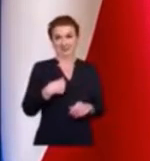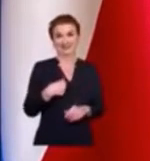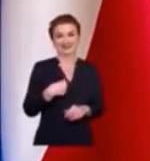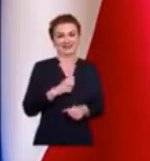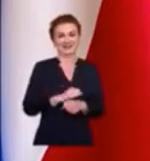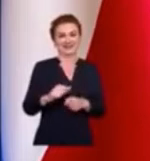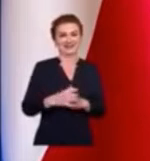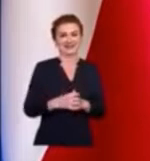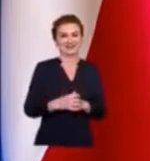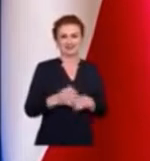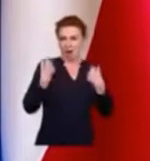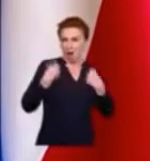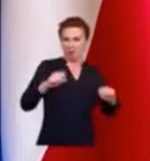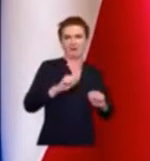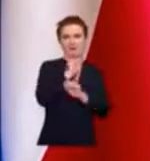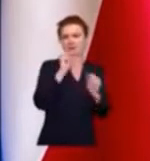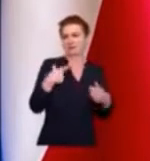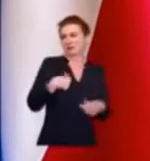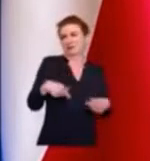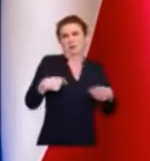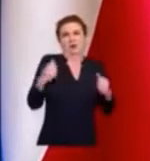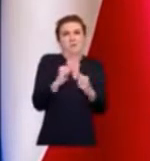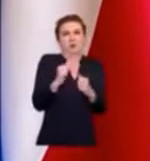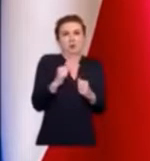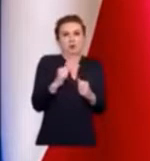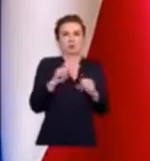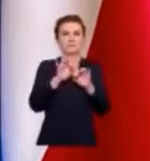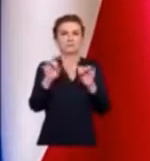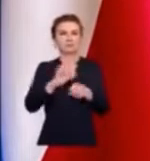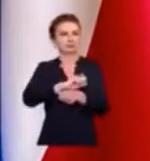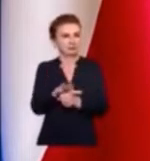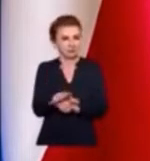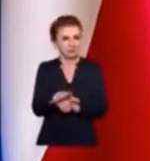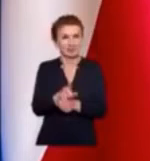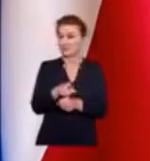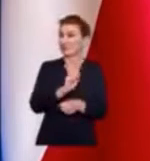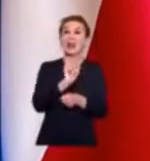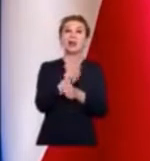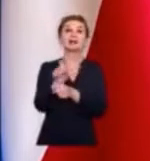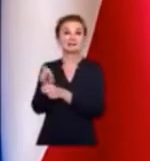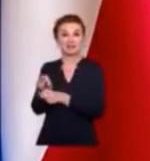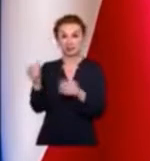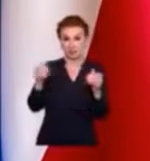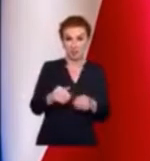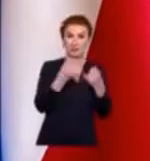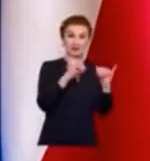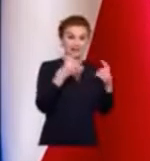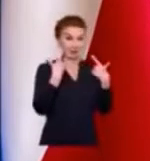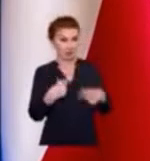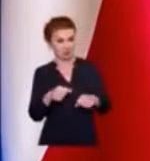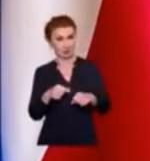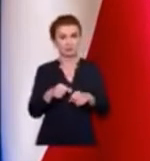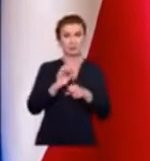jestem dzielny i nie boję się wirusa. To jest lekceważenie tego, że mogę zakazić innych. To jest objaw